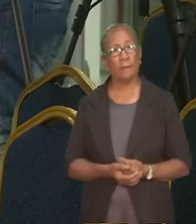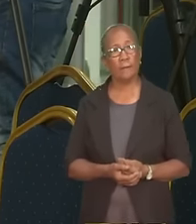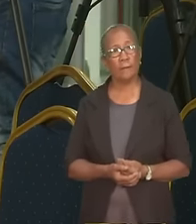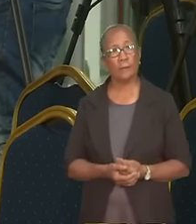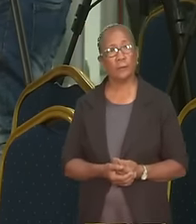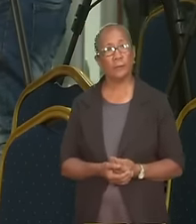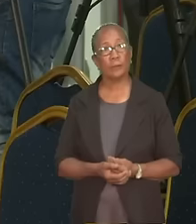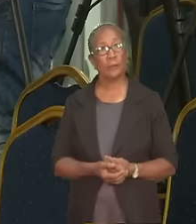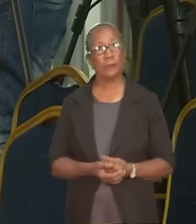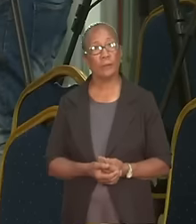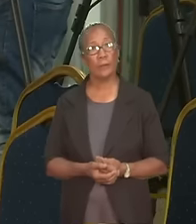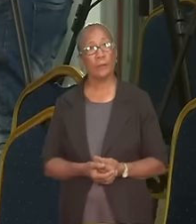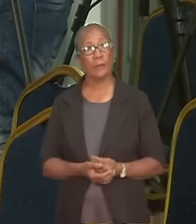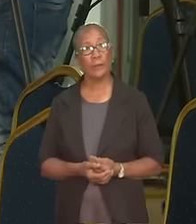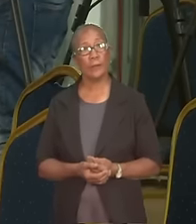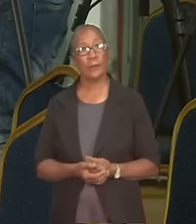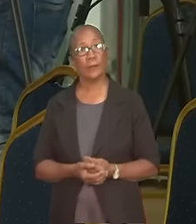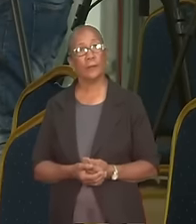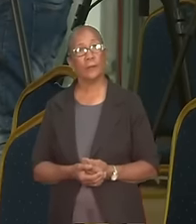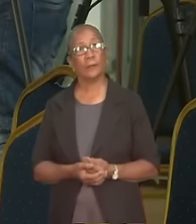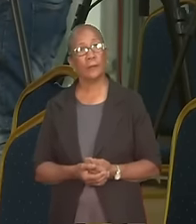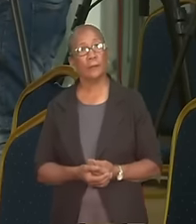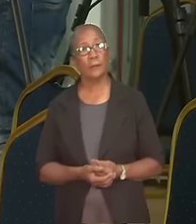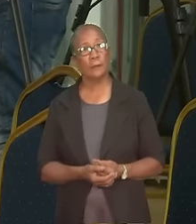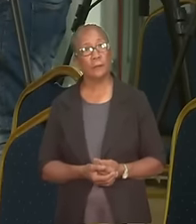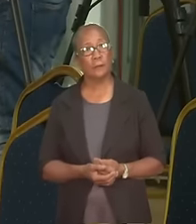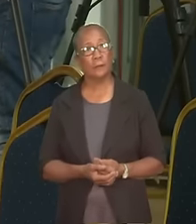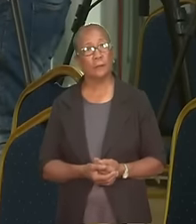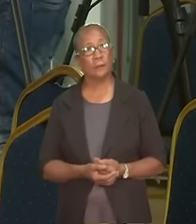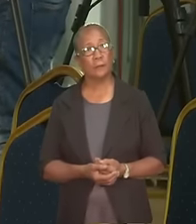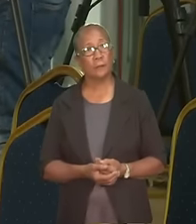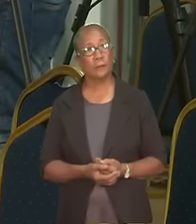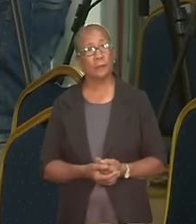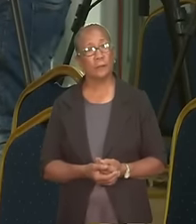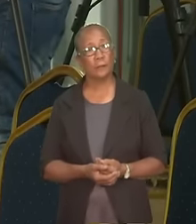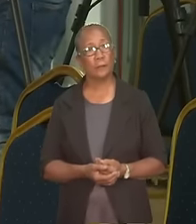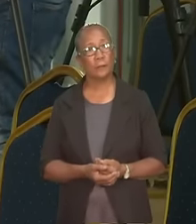Is dat het? Nee, wacht, ik heb nog iets. Ja.